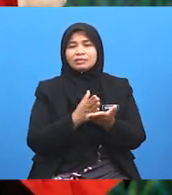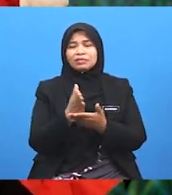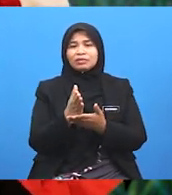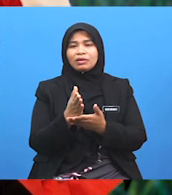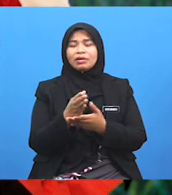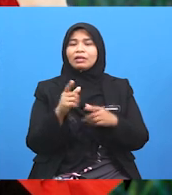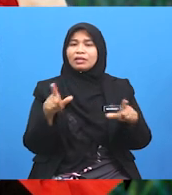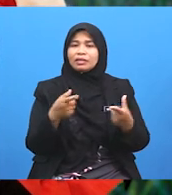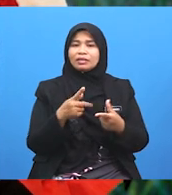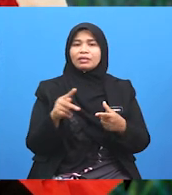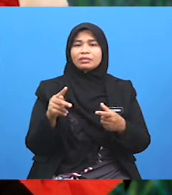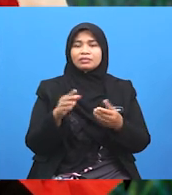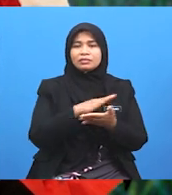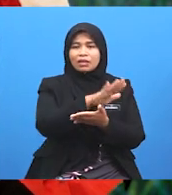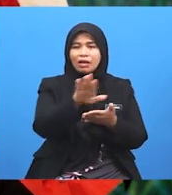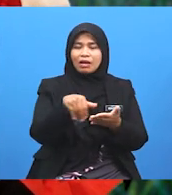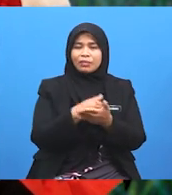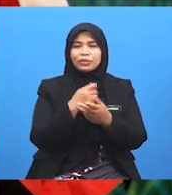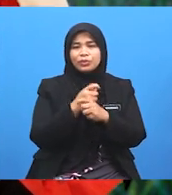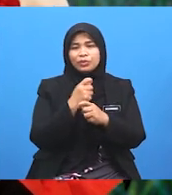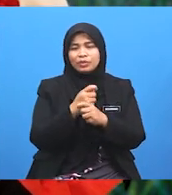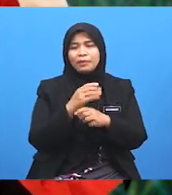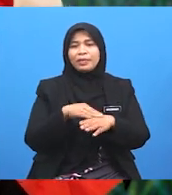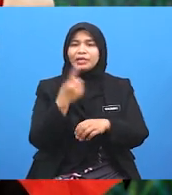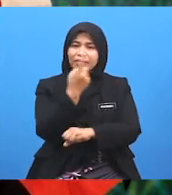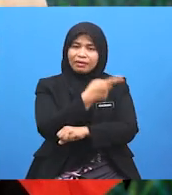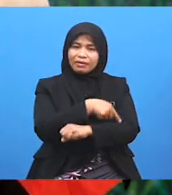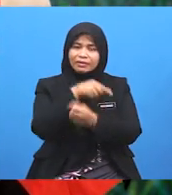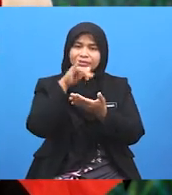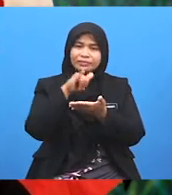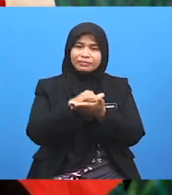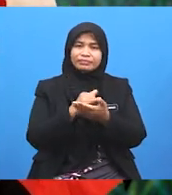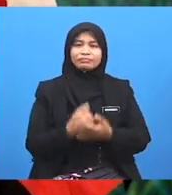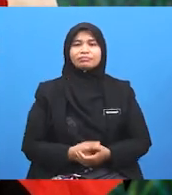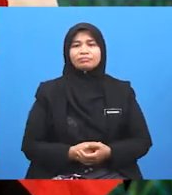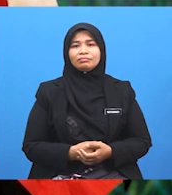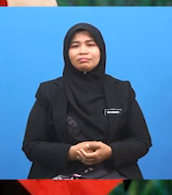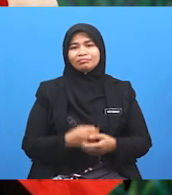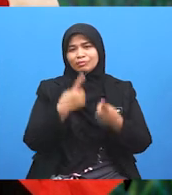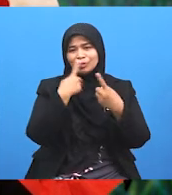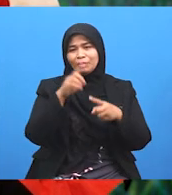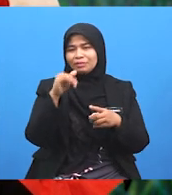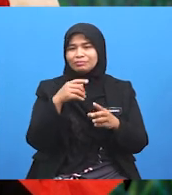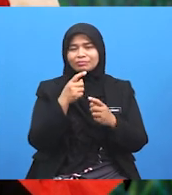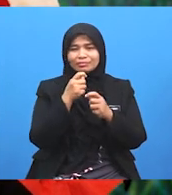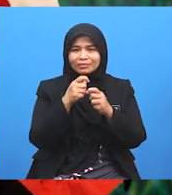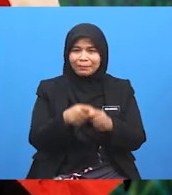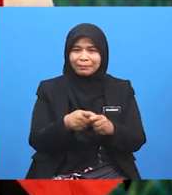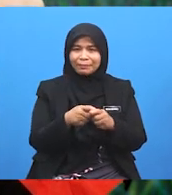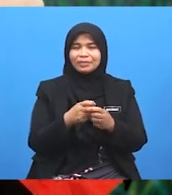seterusnya melaksanakan segala tugasan pada hari tersebut. Jawapan yang tepat sekali,